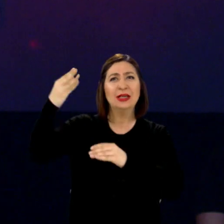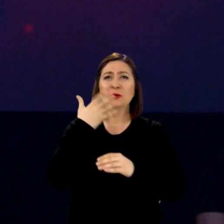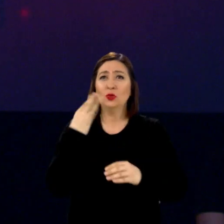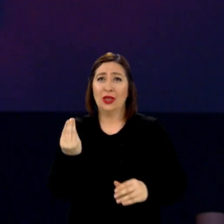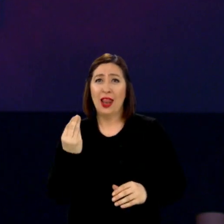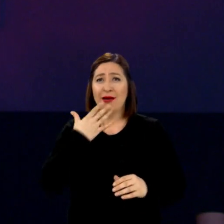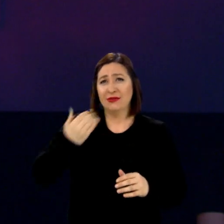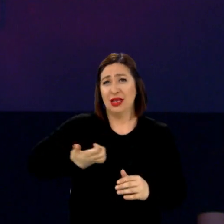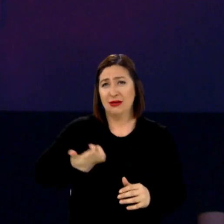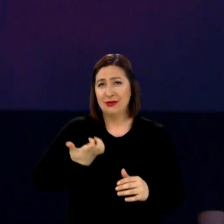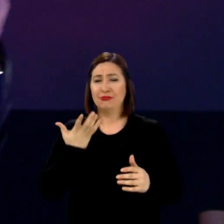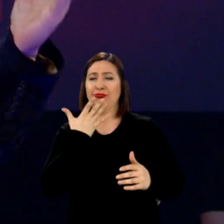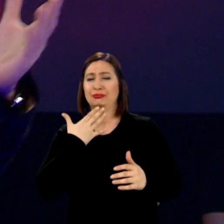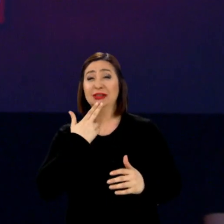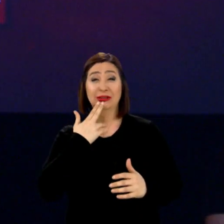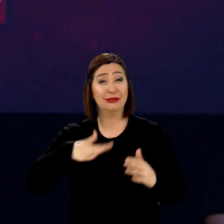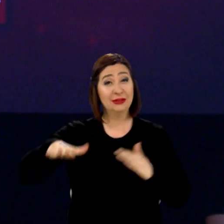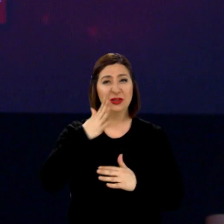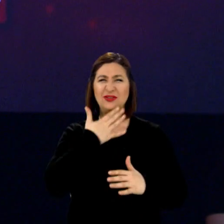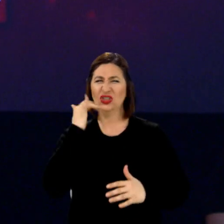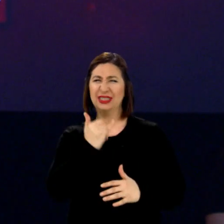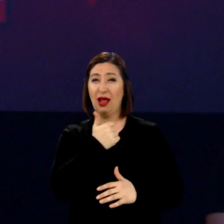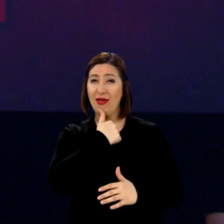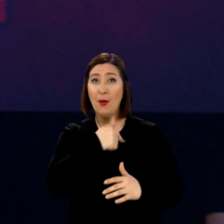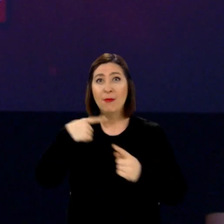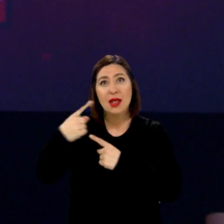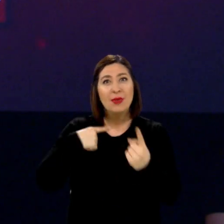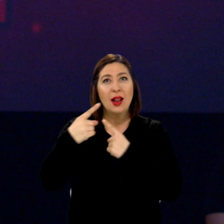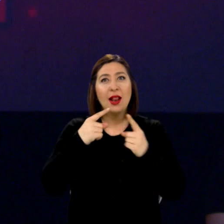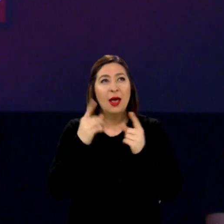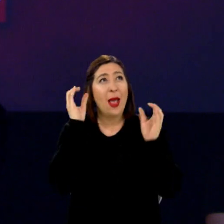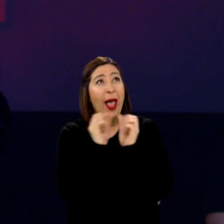seksi, karizmatik kız ve birçok çirkin adam birbirleriyle